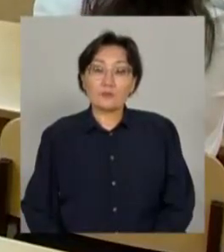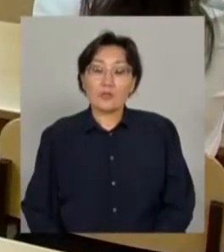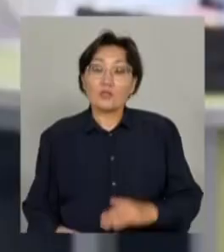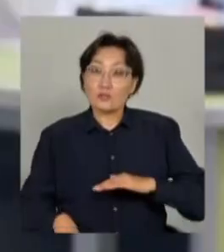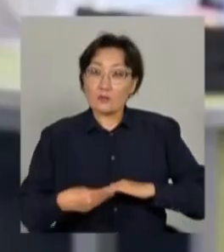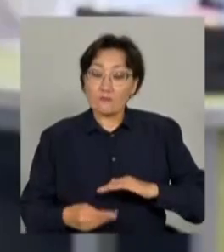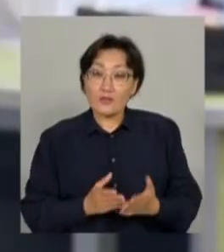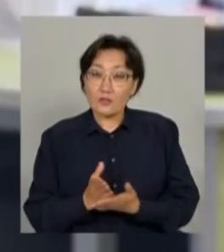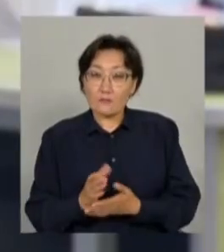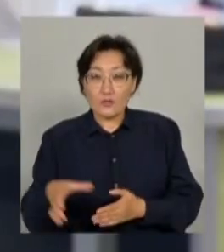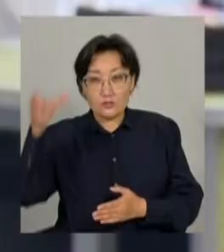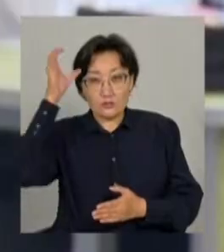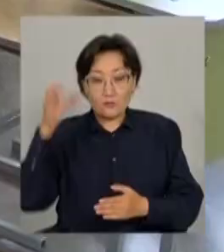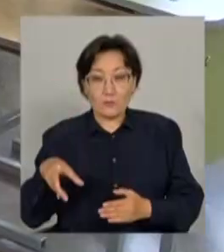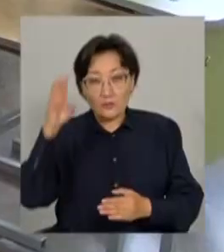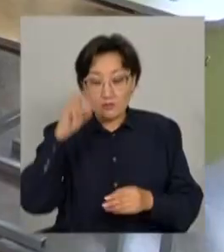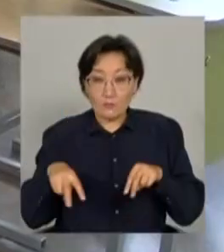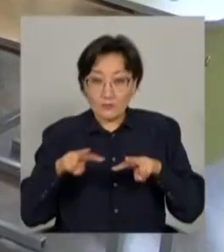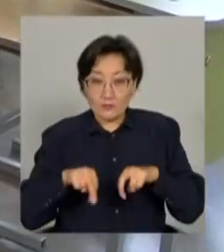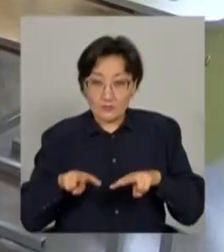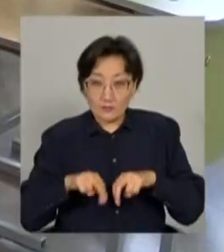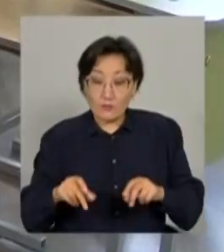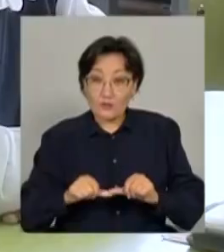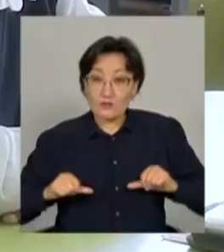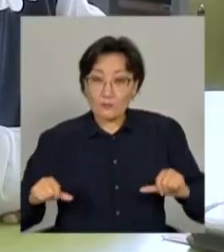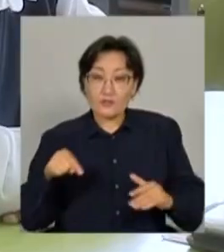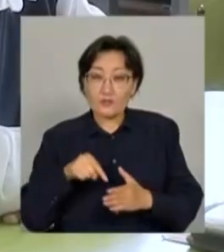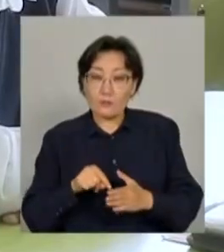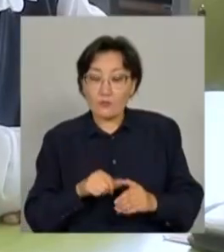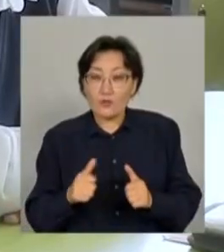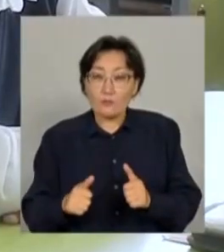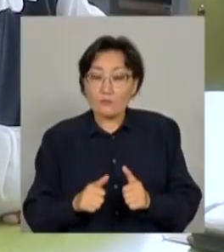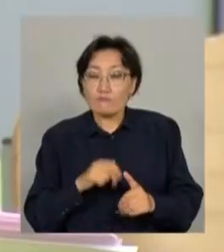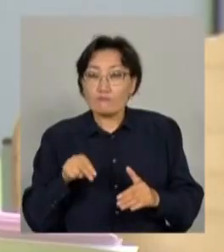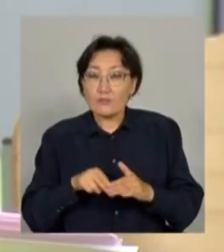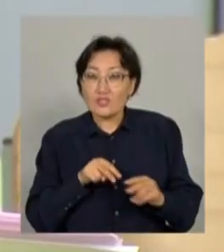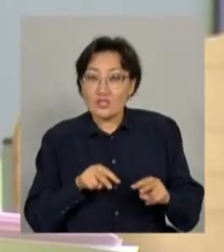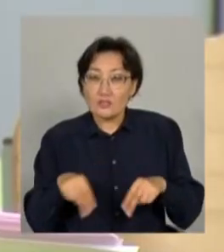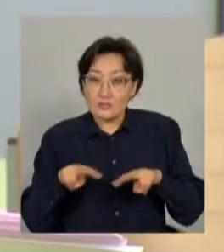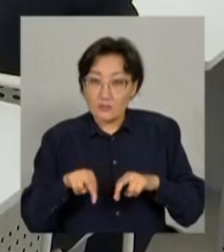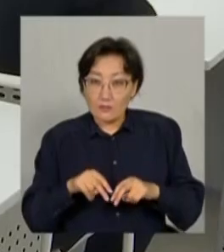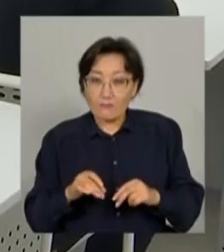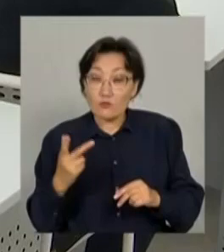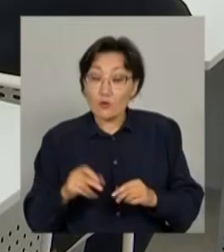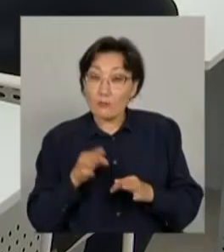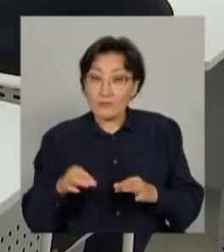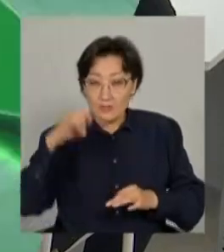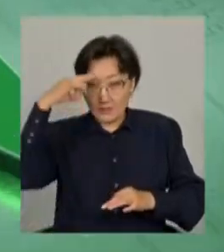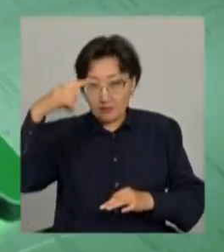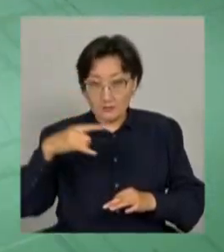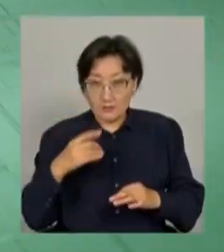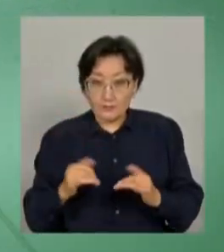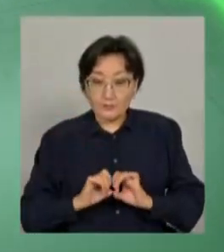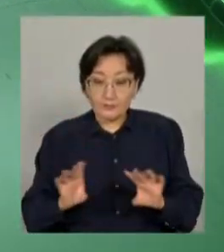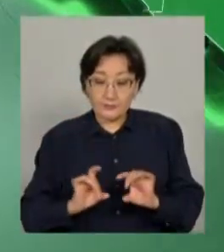Коррупция в сфере образования. Госаудиторы ревизионных комиссий попали под следствие в трех областях Казахстана. Подробности в выпуске.